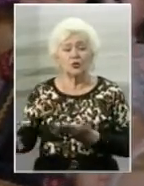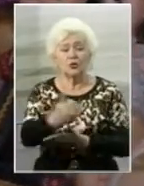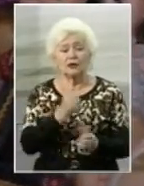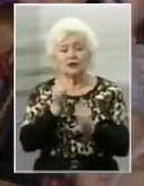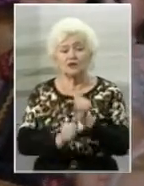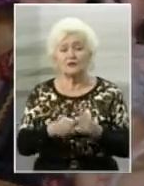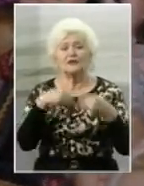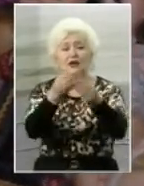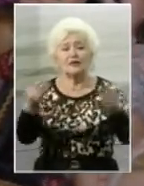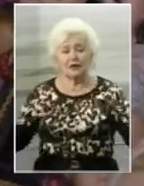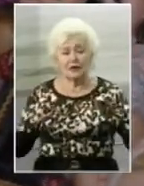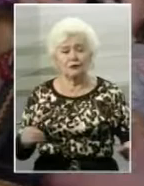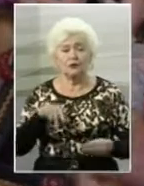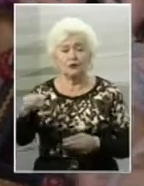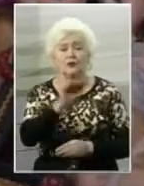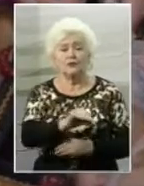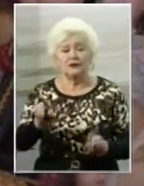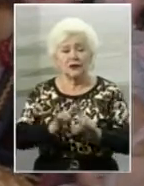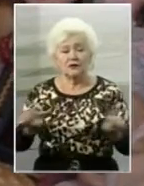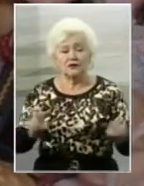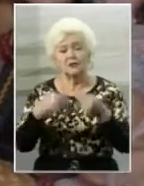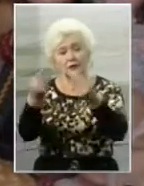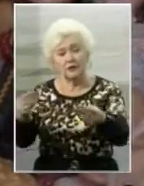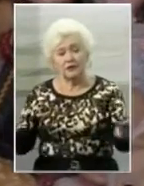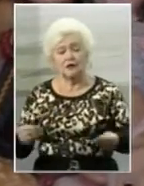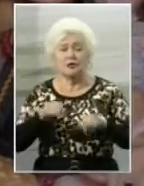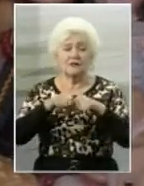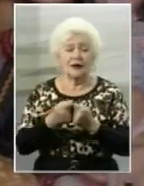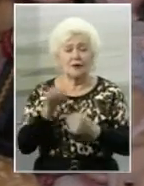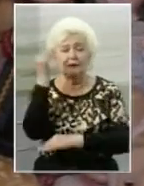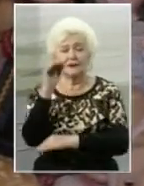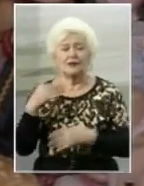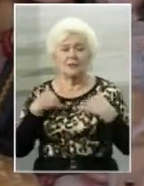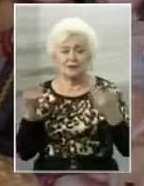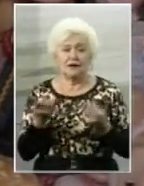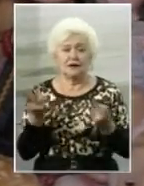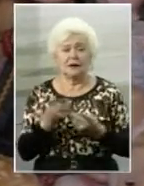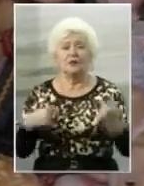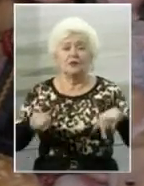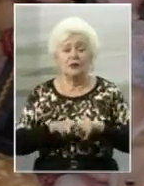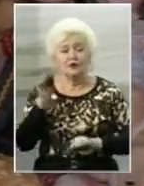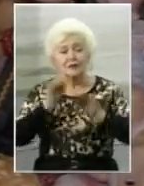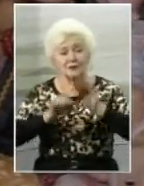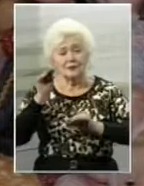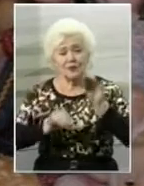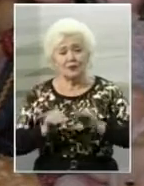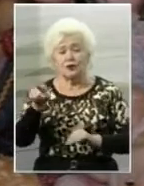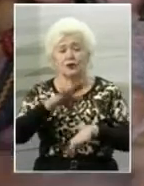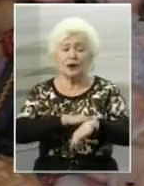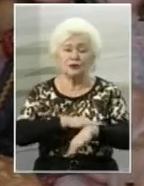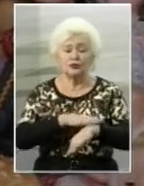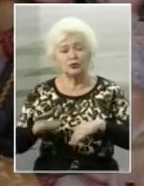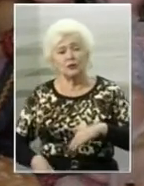мені віддають. Ось піду у дитячий садок, віддадуть мені. Зламалася лялька, мені треба. Ось так я їх і збираю. Там ручку,